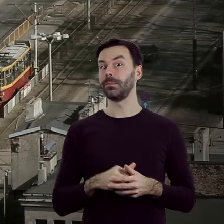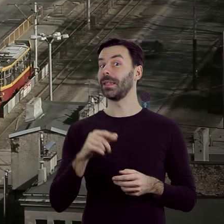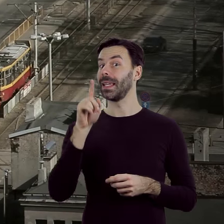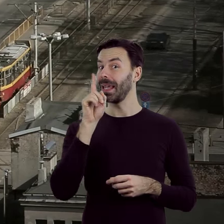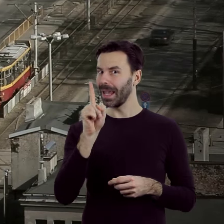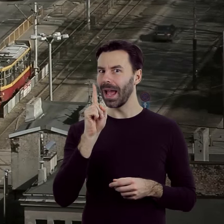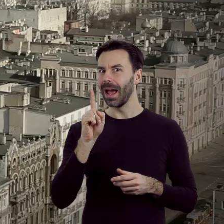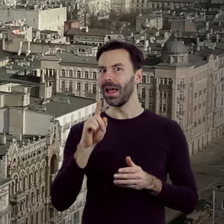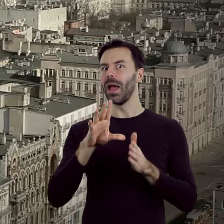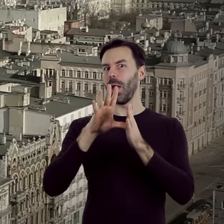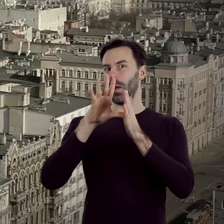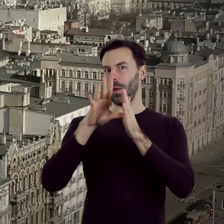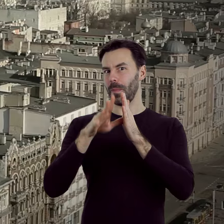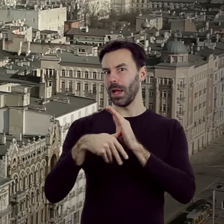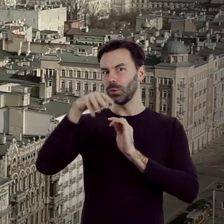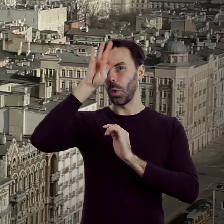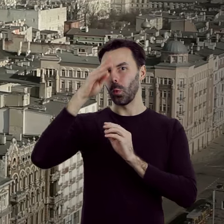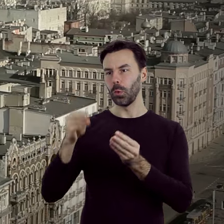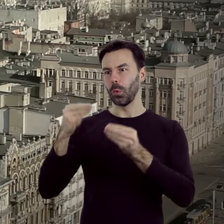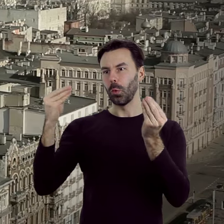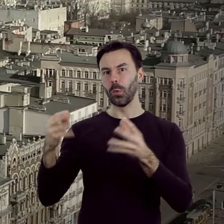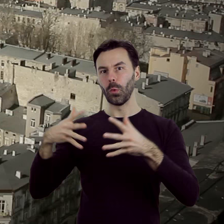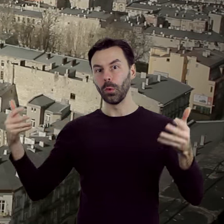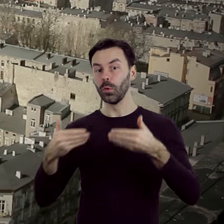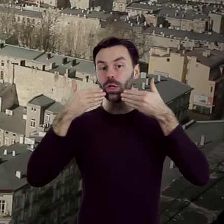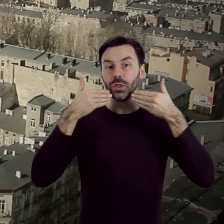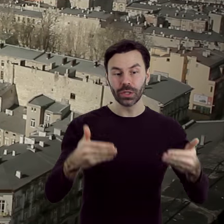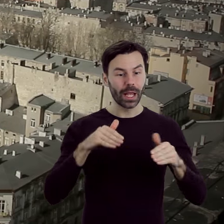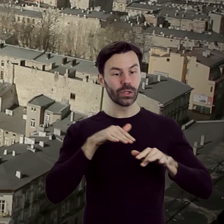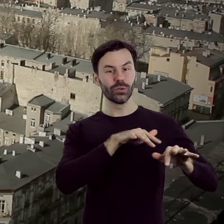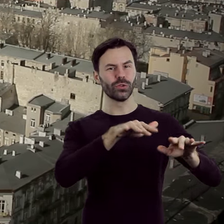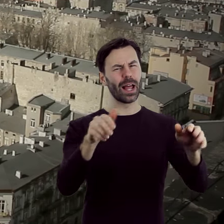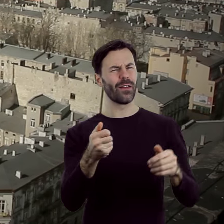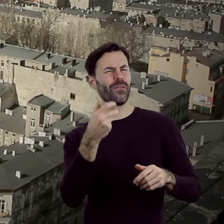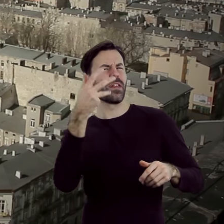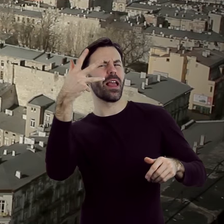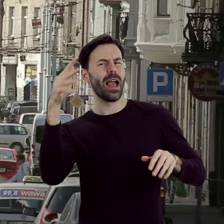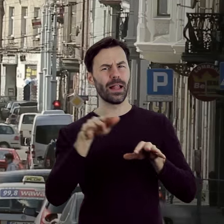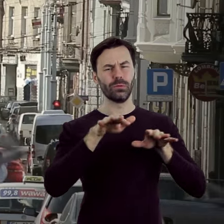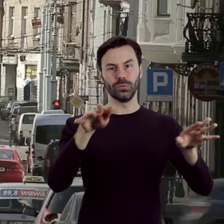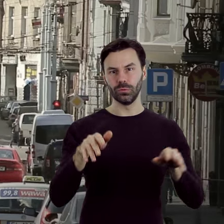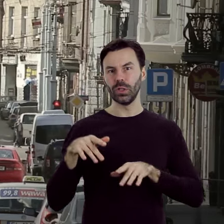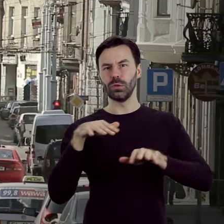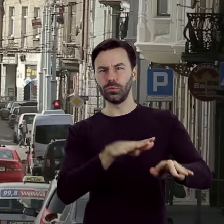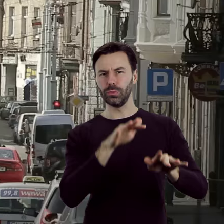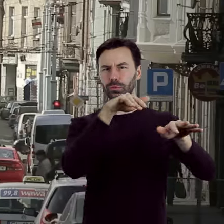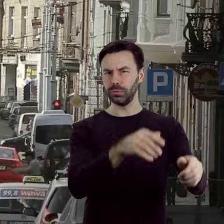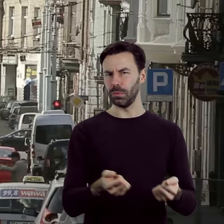Tymczasem Łódź rozwinęła się właśnie dlatego, że znajdowało się tu wiele rzeczek i strumieni o silnym nurcie.